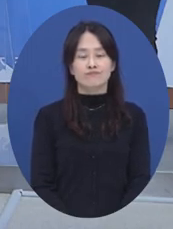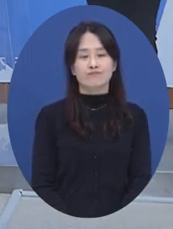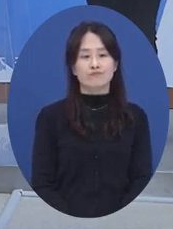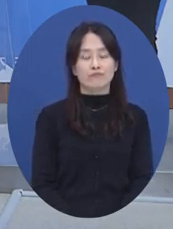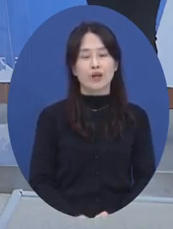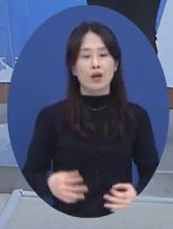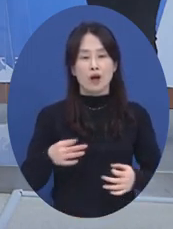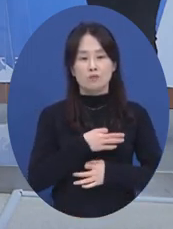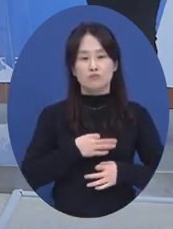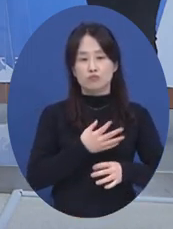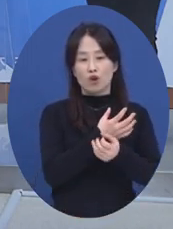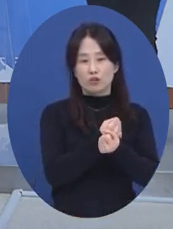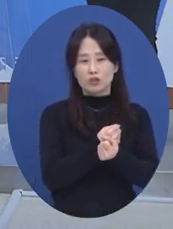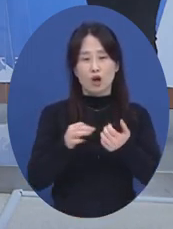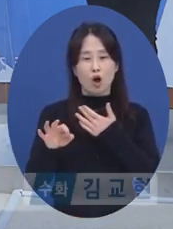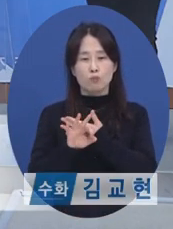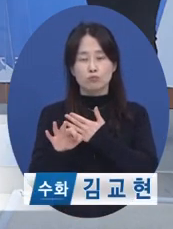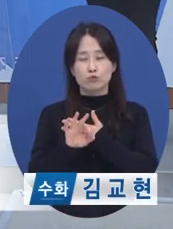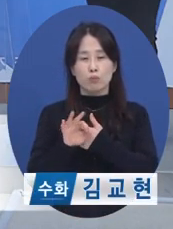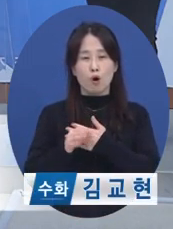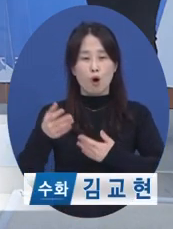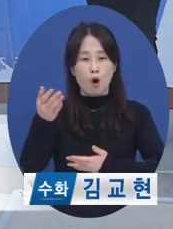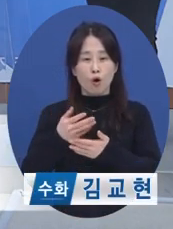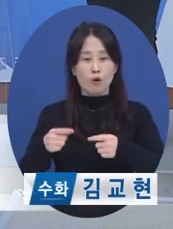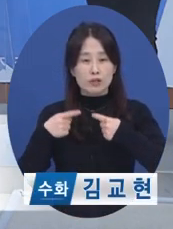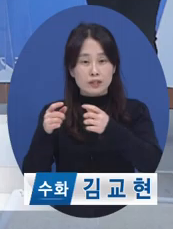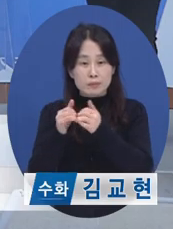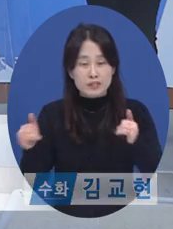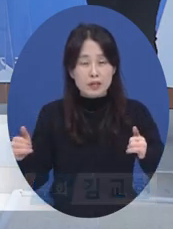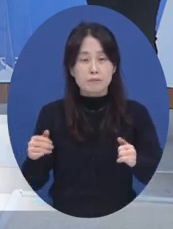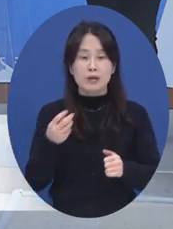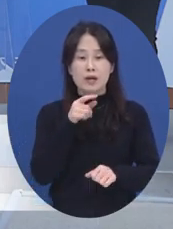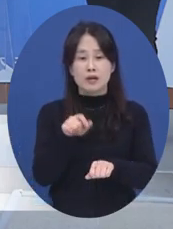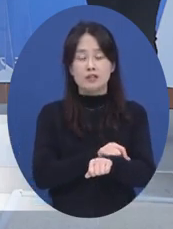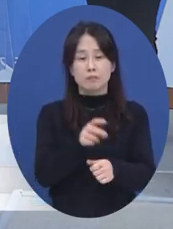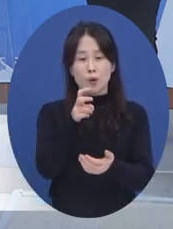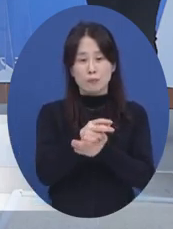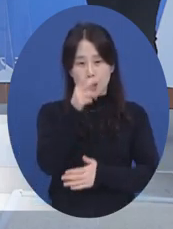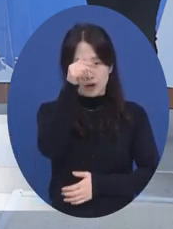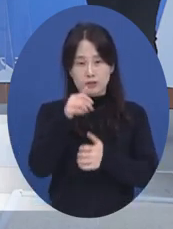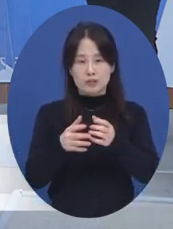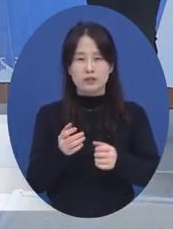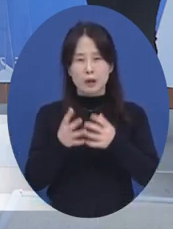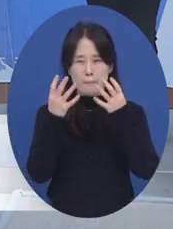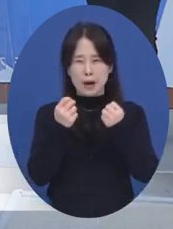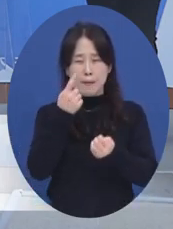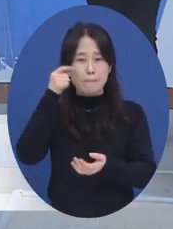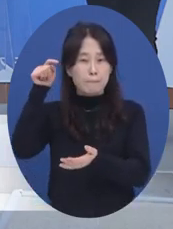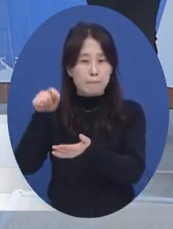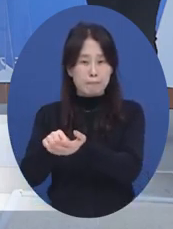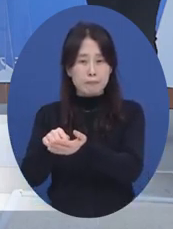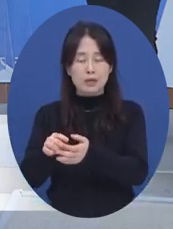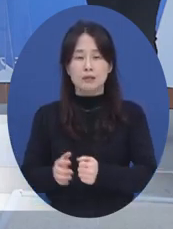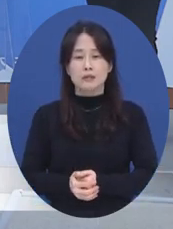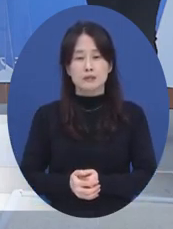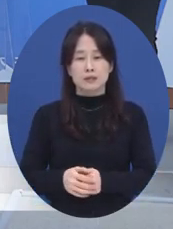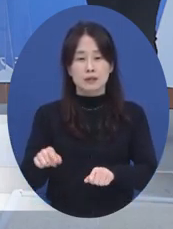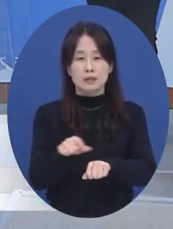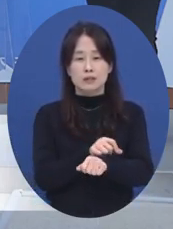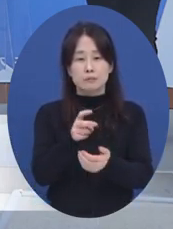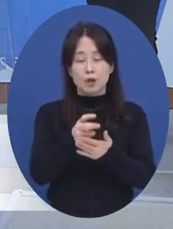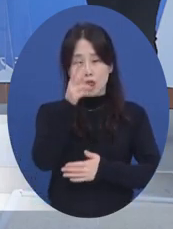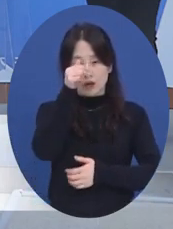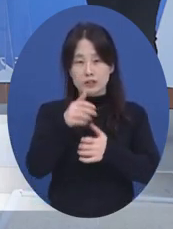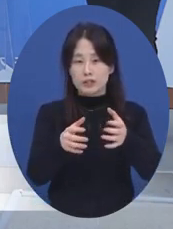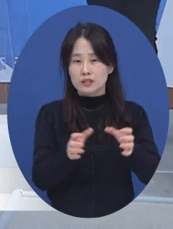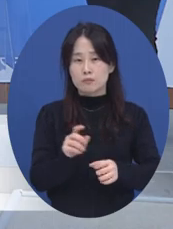부정청약 등 부동산 불법 거래에 관여한 사람들이 경기도특별사법경찰단 수사에 무더기로 적발됐습니다. 도특사경은